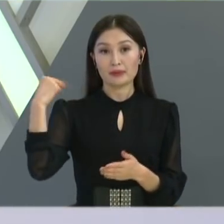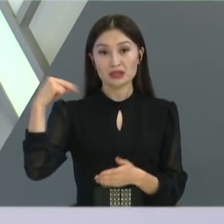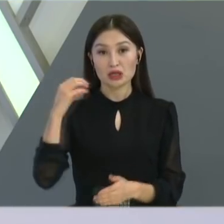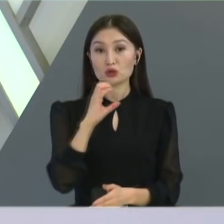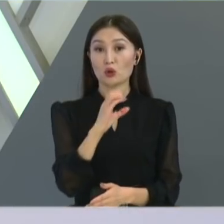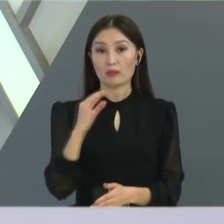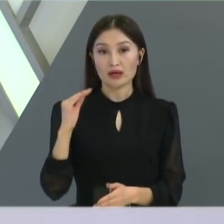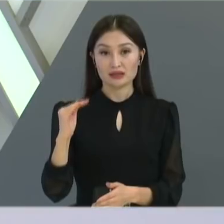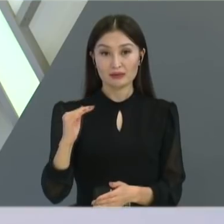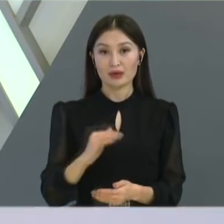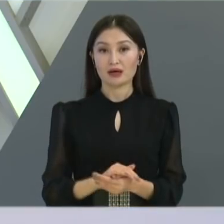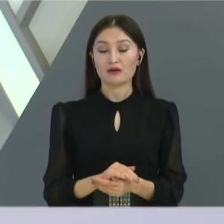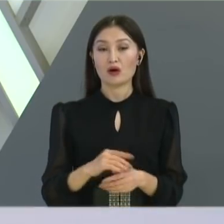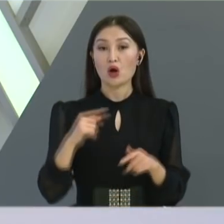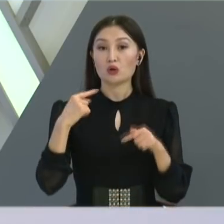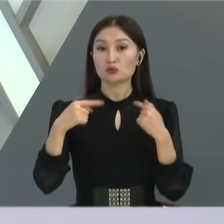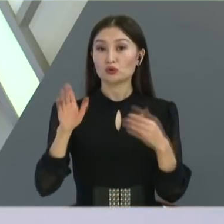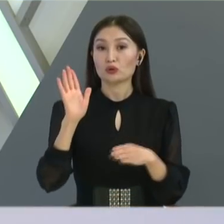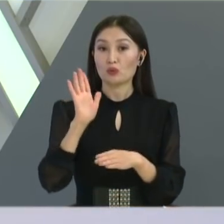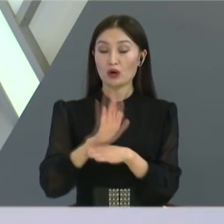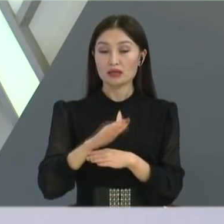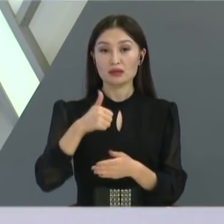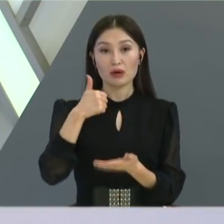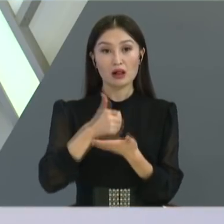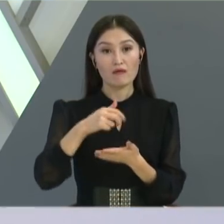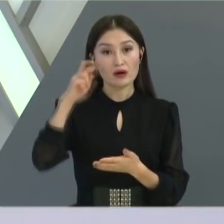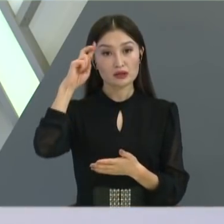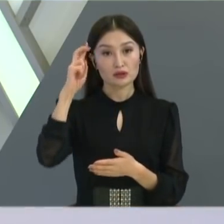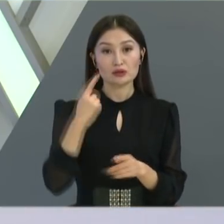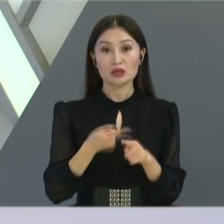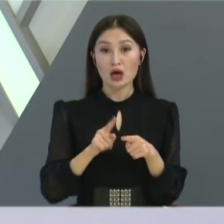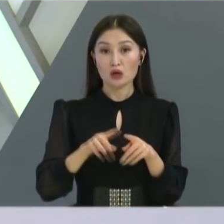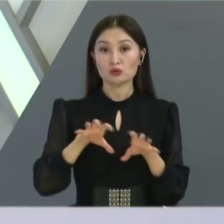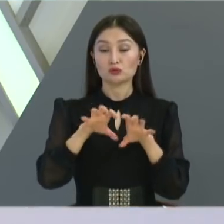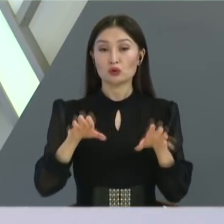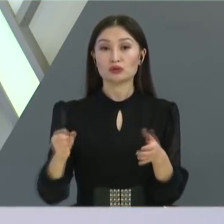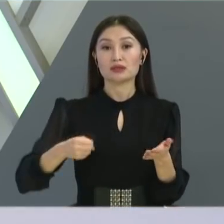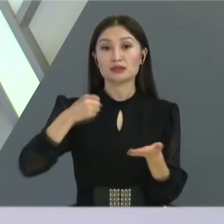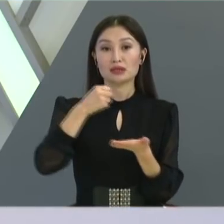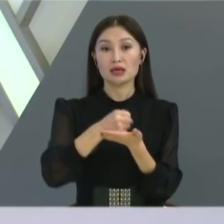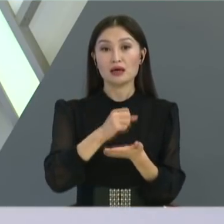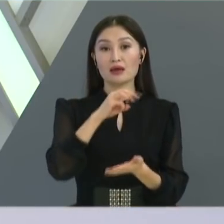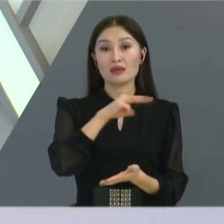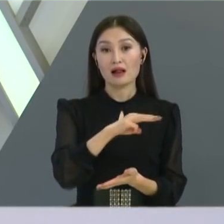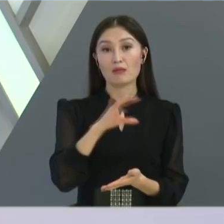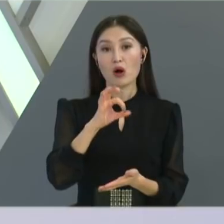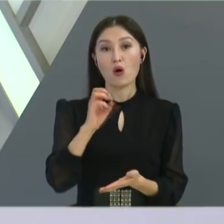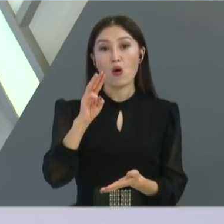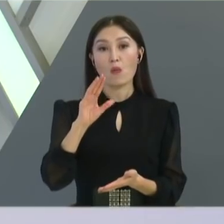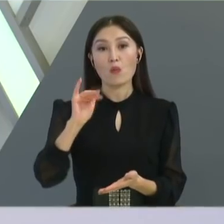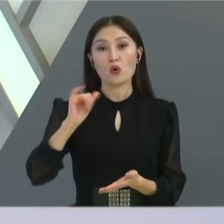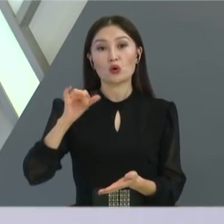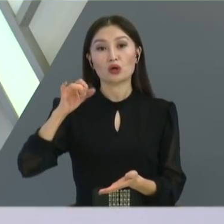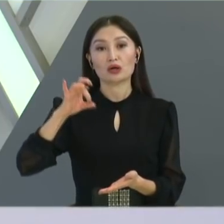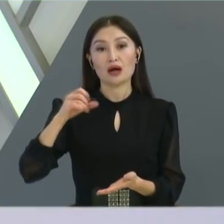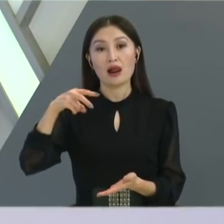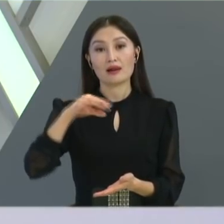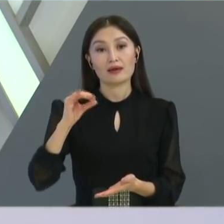Сооронбай Жээнбеков. Другим указом главы государства на эту должность назначен Талайбек Өмиралиев.